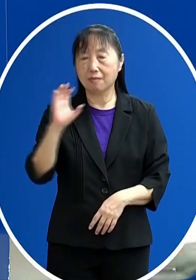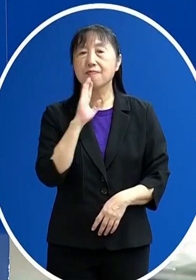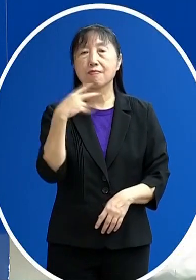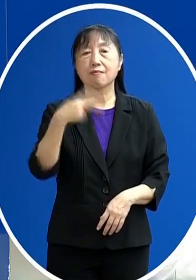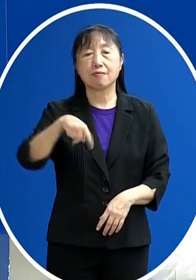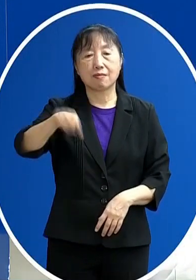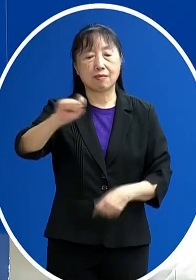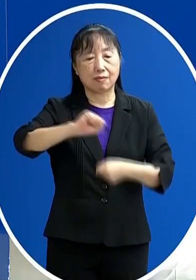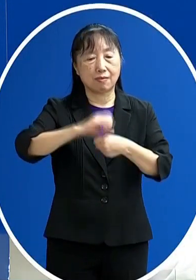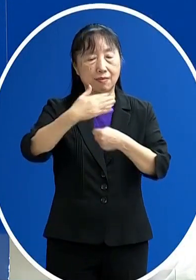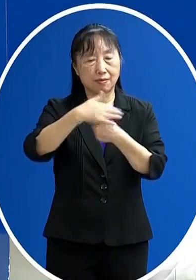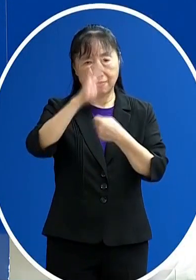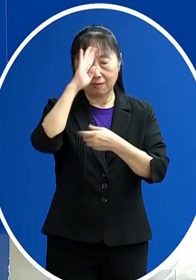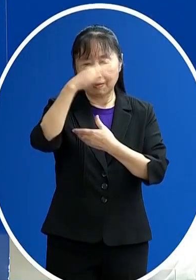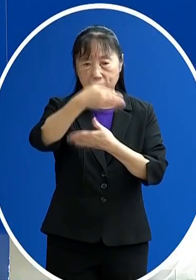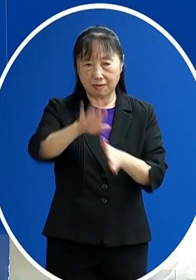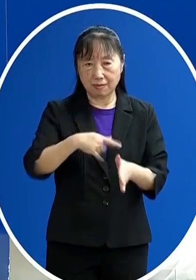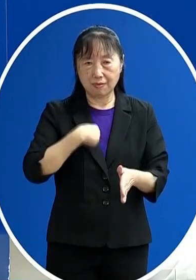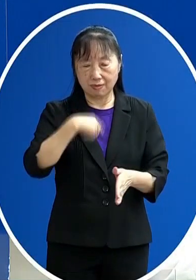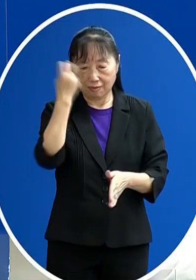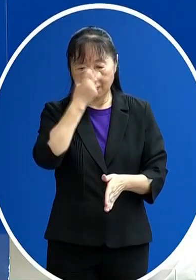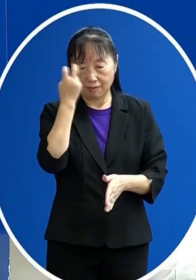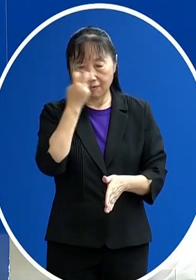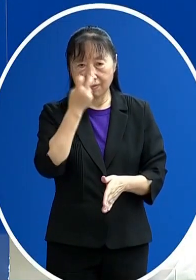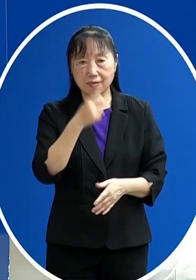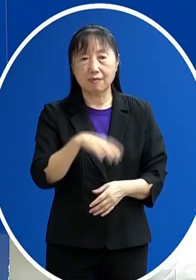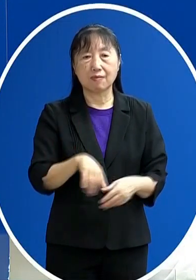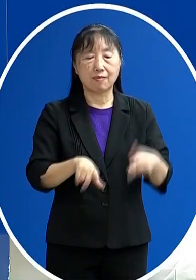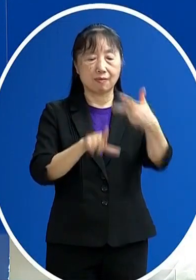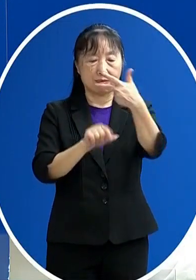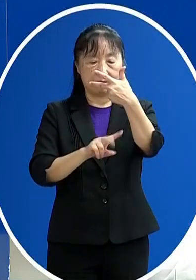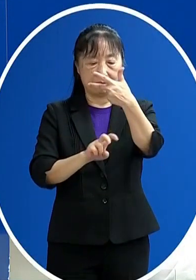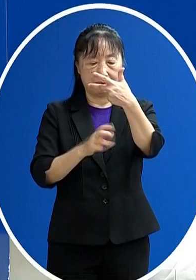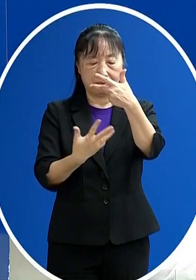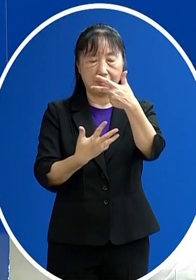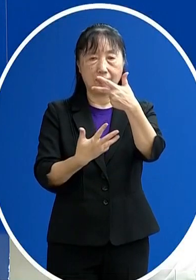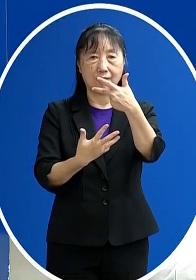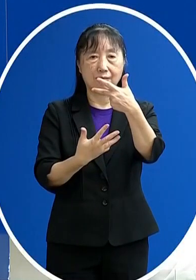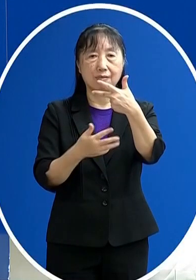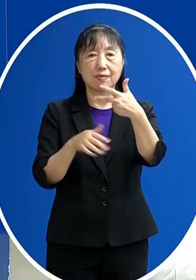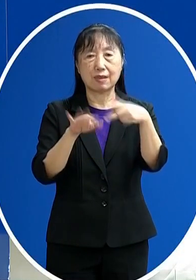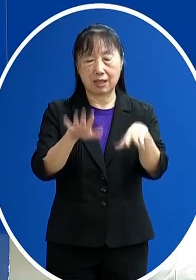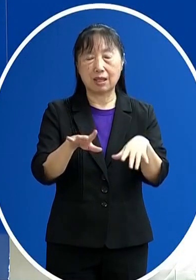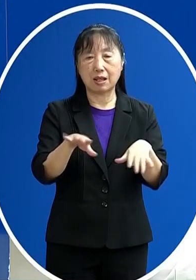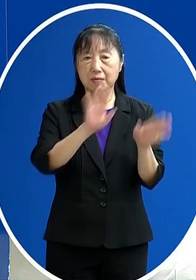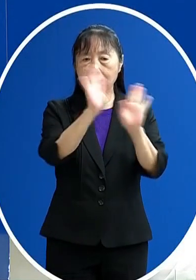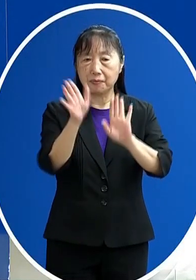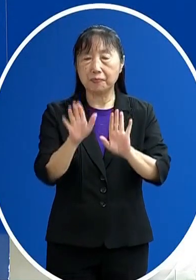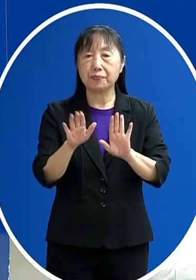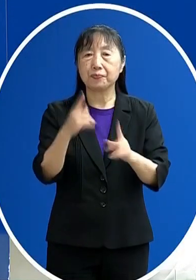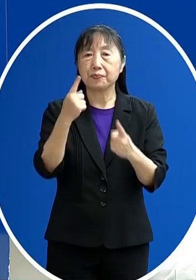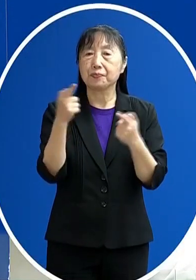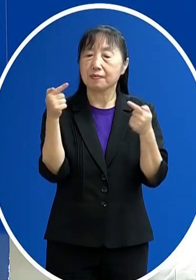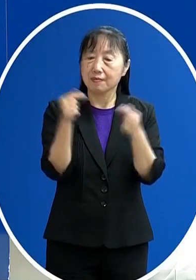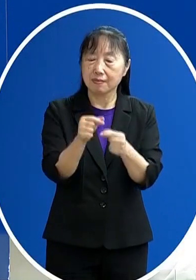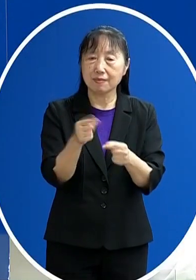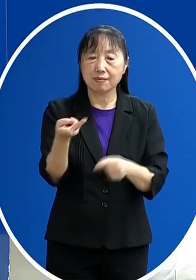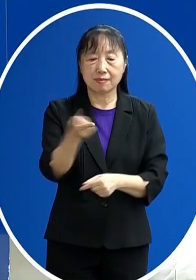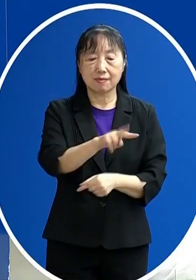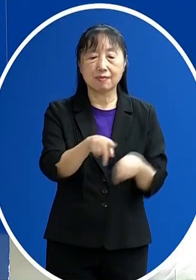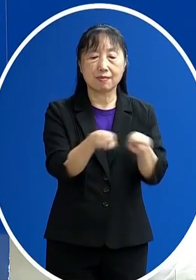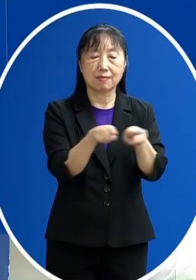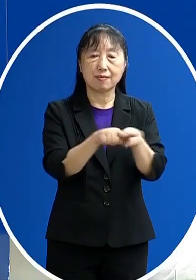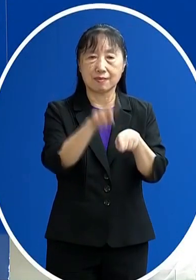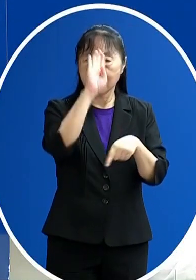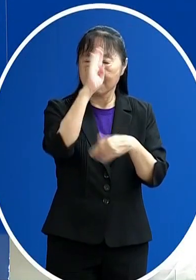面去观察治疗。那经过治疗之后，在七月二十八号已经症状改善，转到一般的病房里面，所